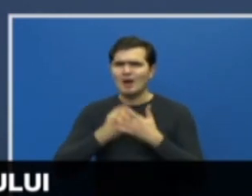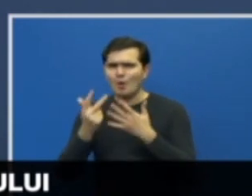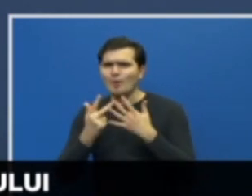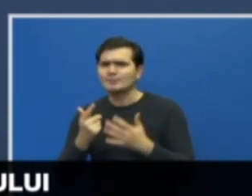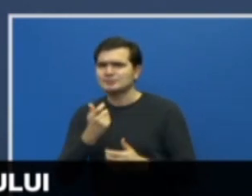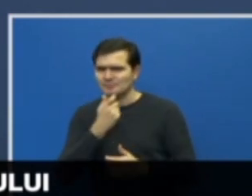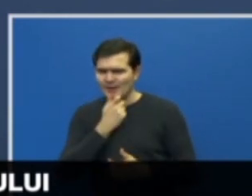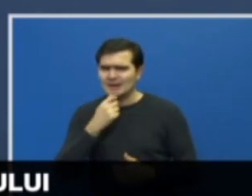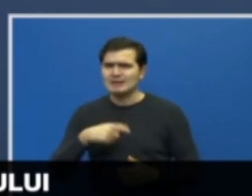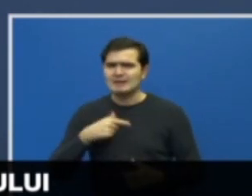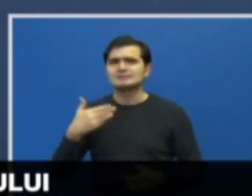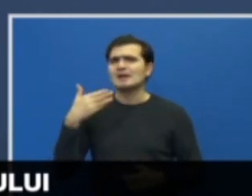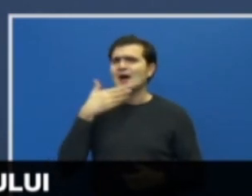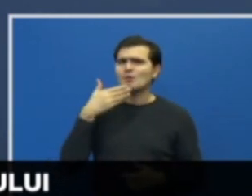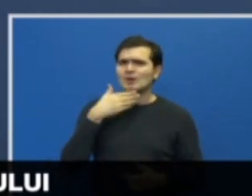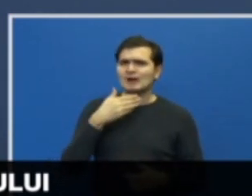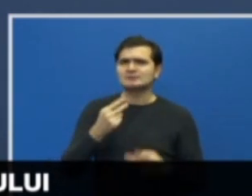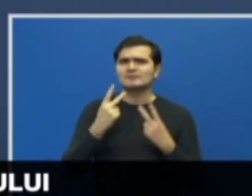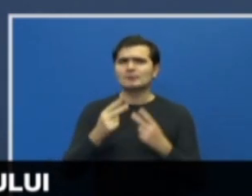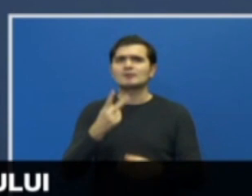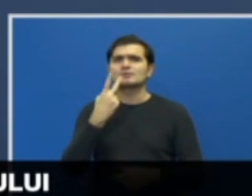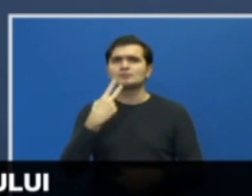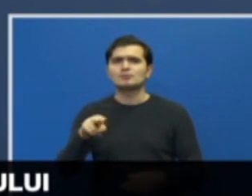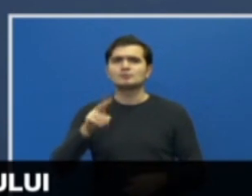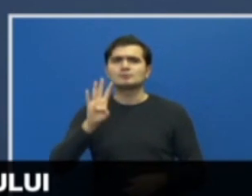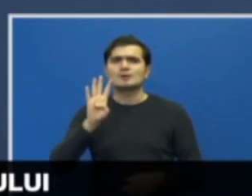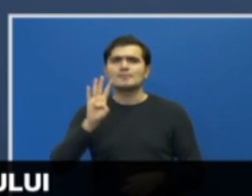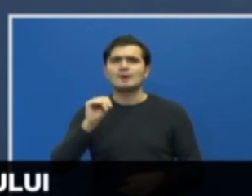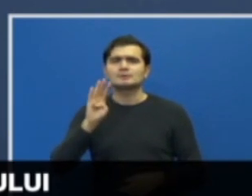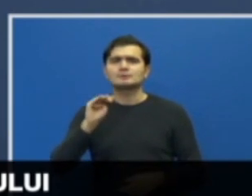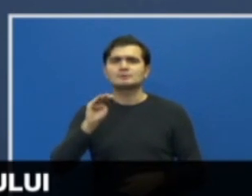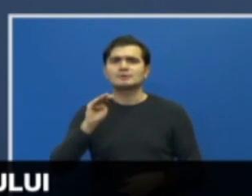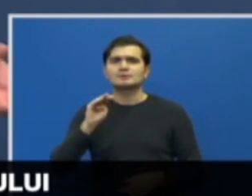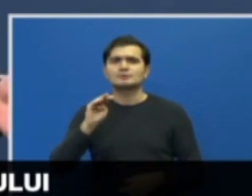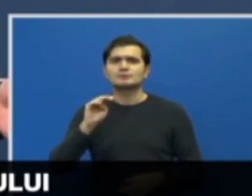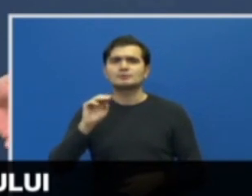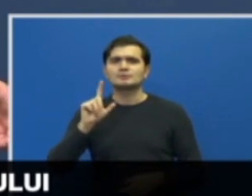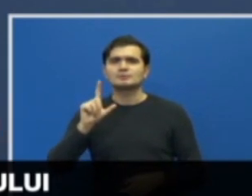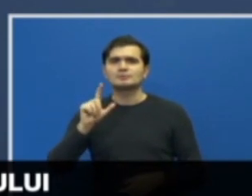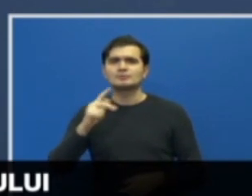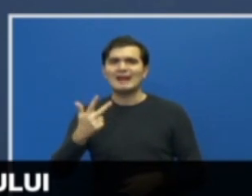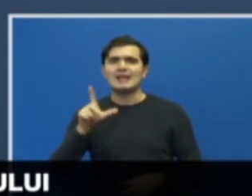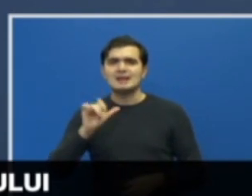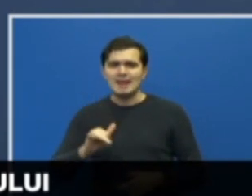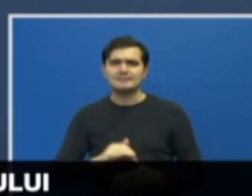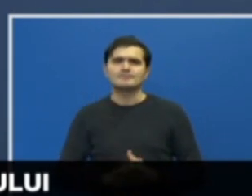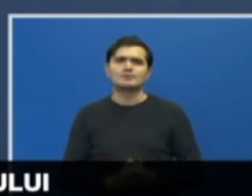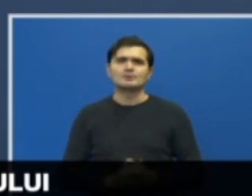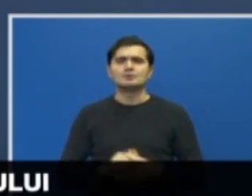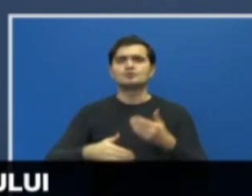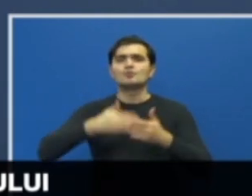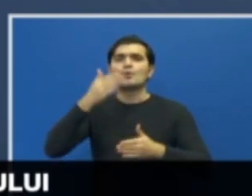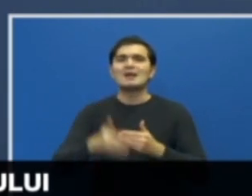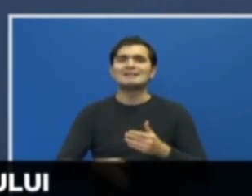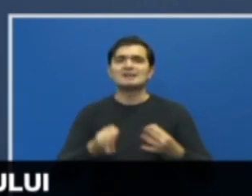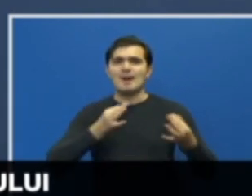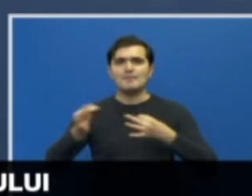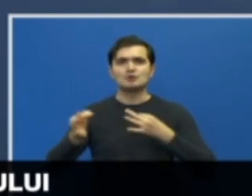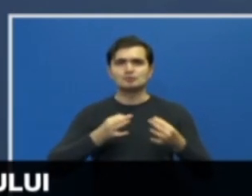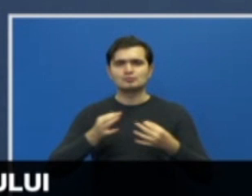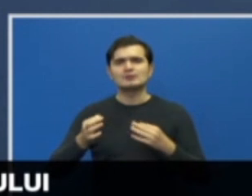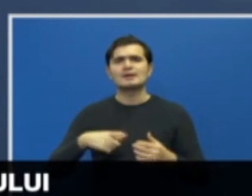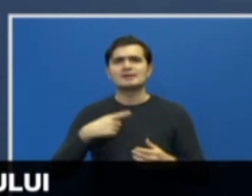ani, alocația se majorează la valoarea de 243 de lei. Și, bineînțeles, ultima măsură din această